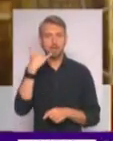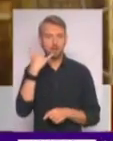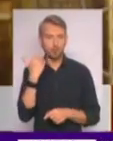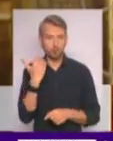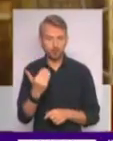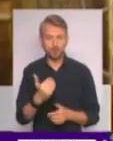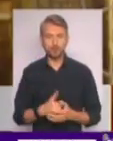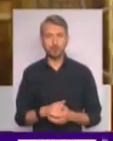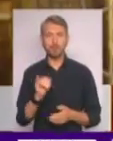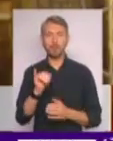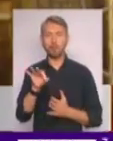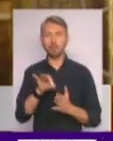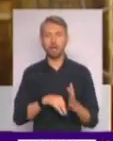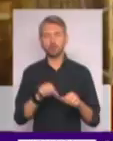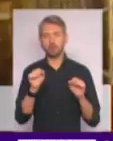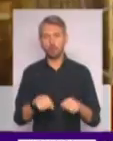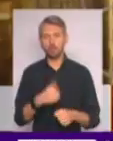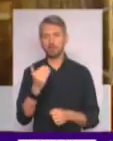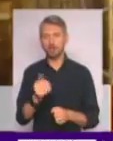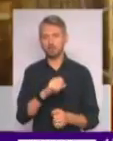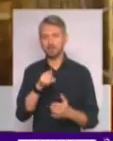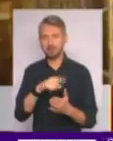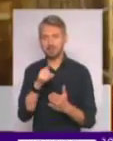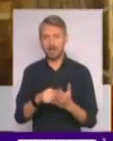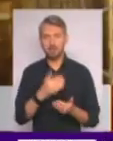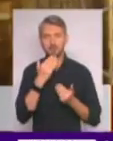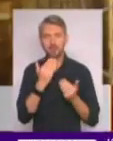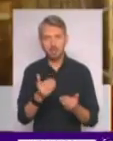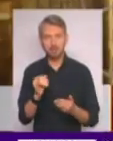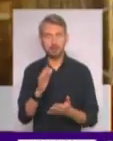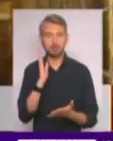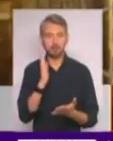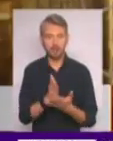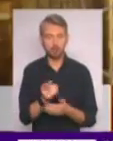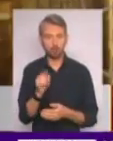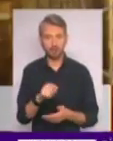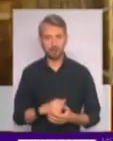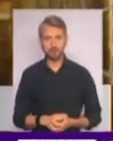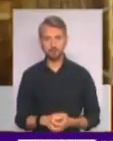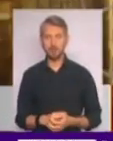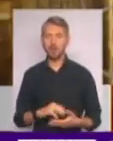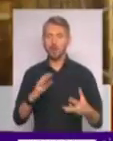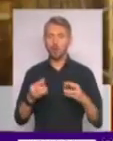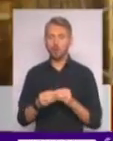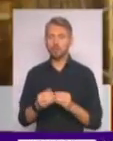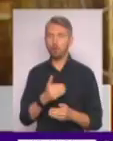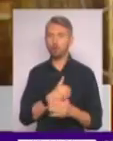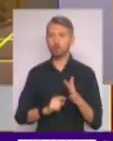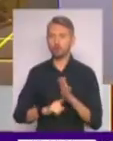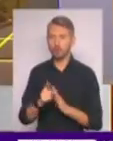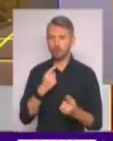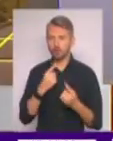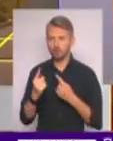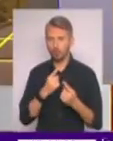приймальні пана Вадима, і одразу зможете з вашими запитаннями звертатися і безпосередньо туди. Отже, все-таки розпочати хочу розмову з вами,